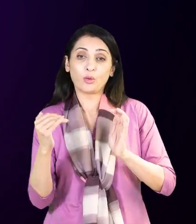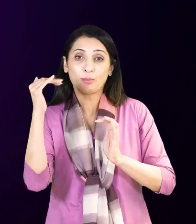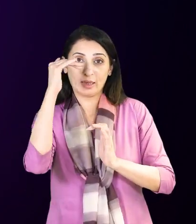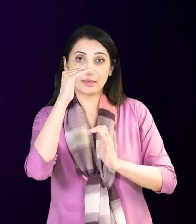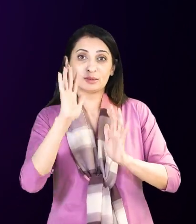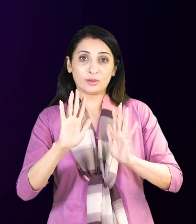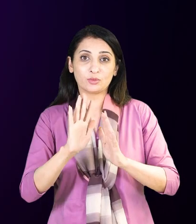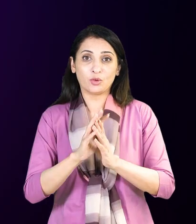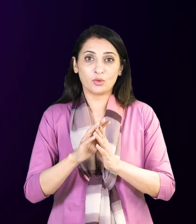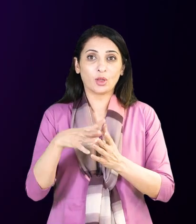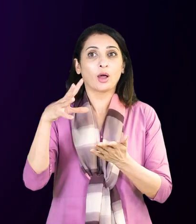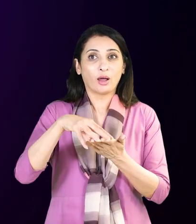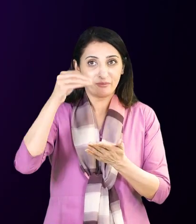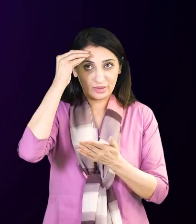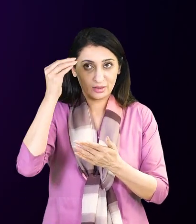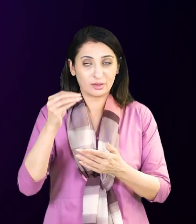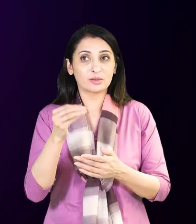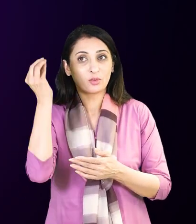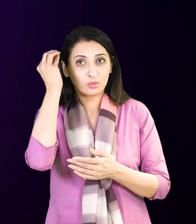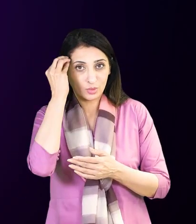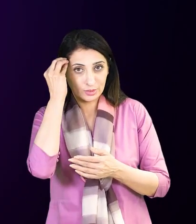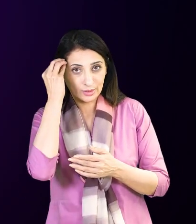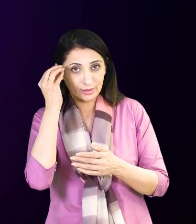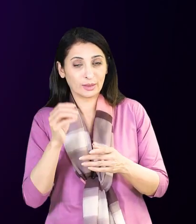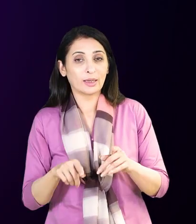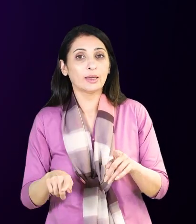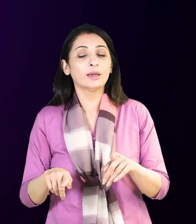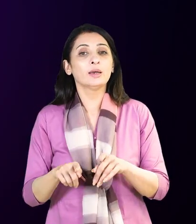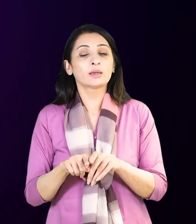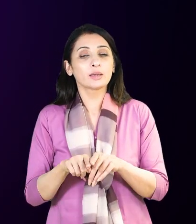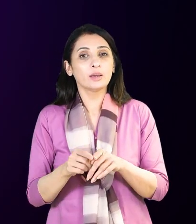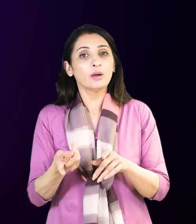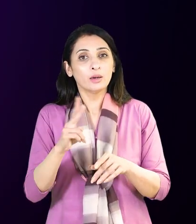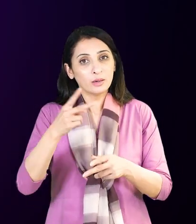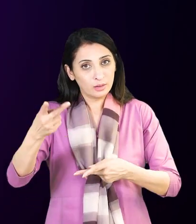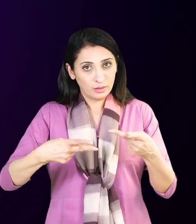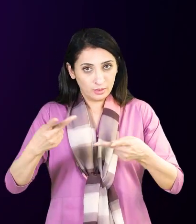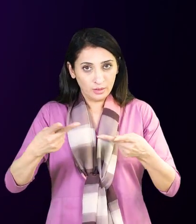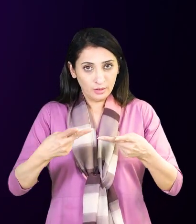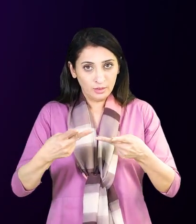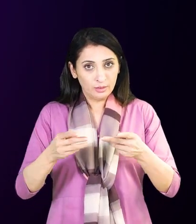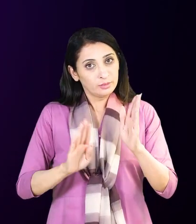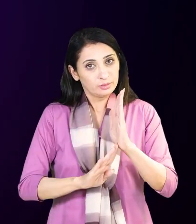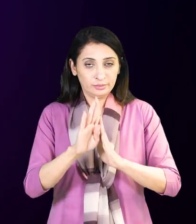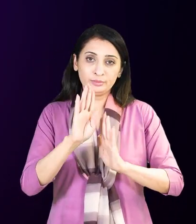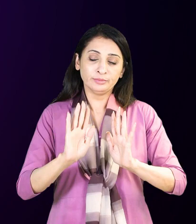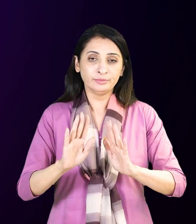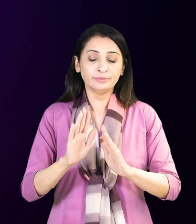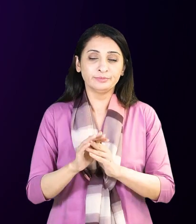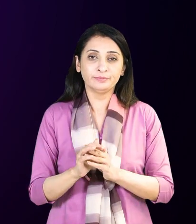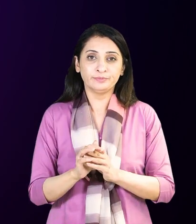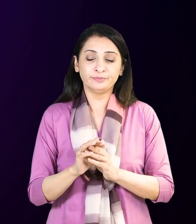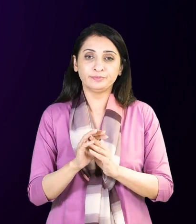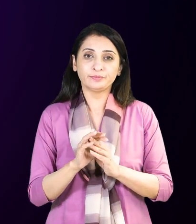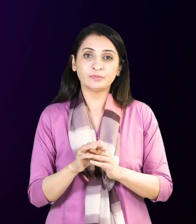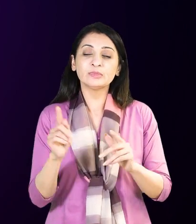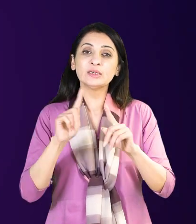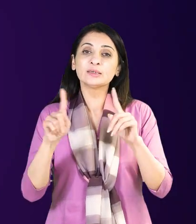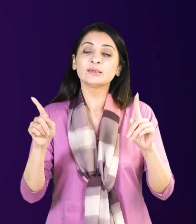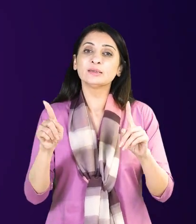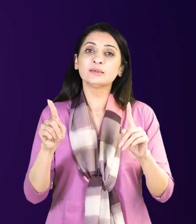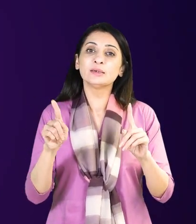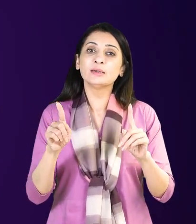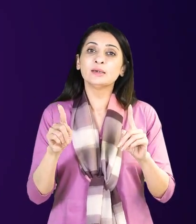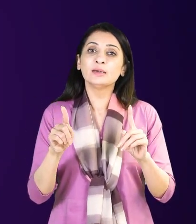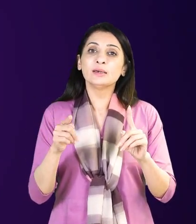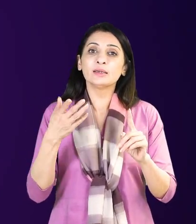better, in terms of awareness भी, and in terms of I think commercial level business भी, it's going now good.